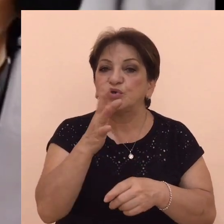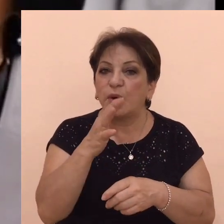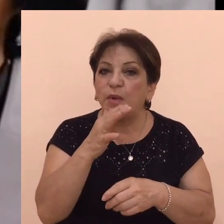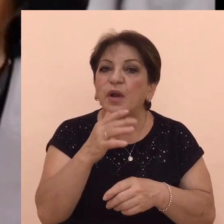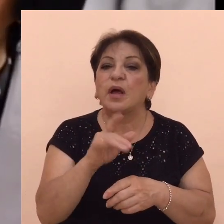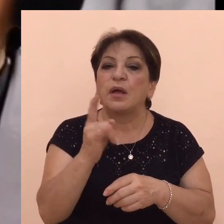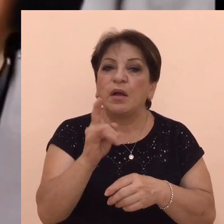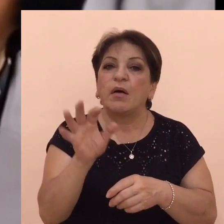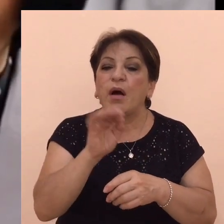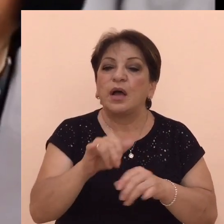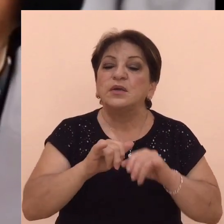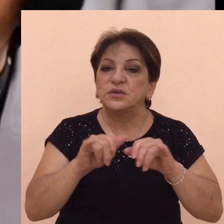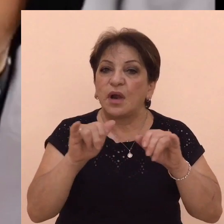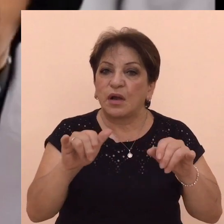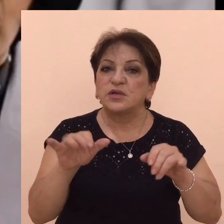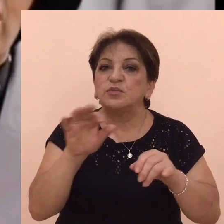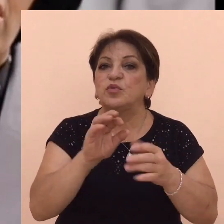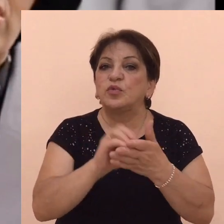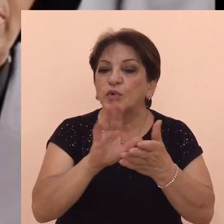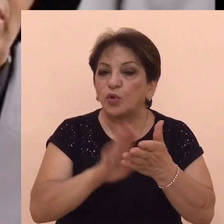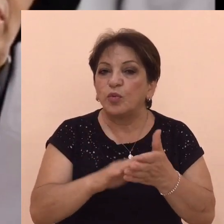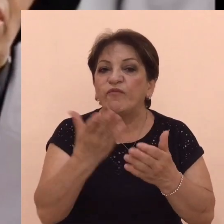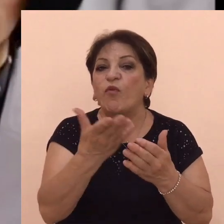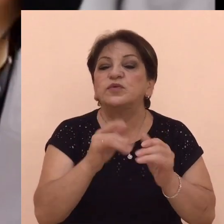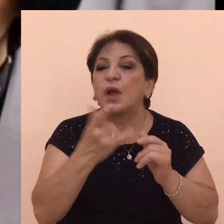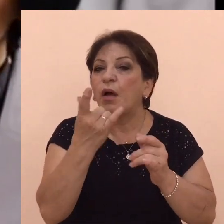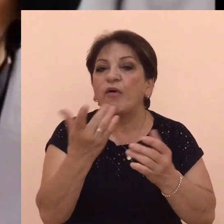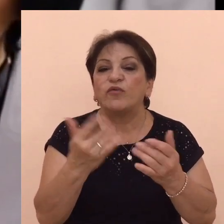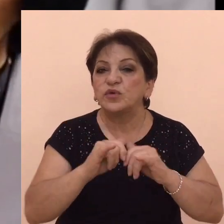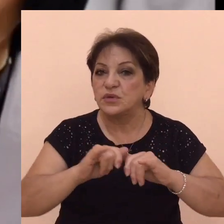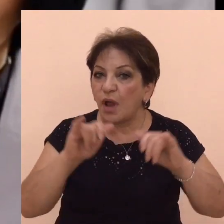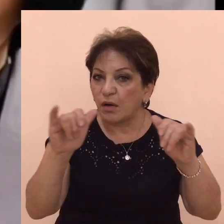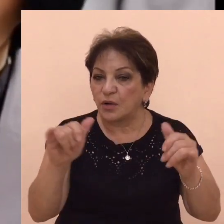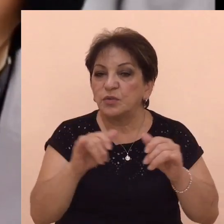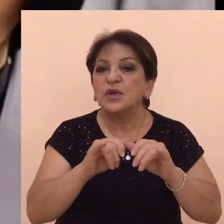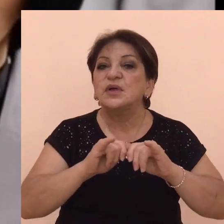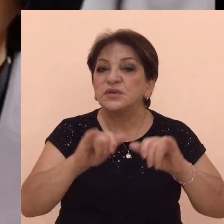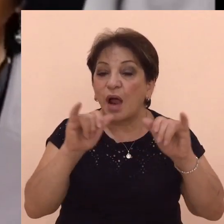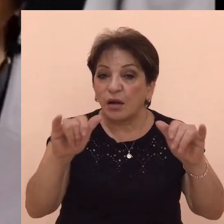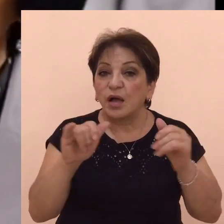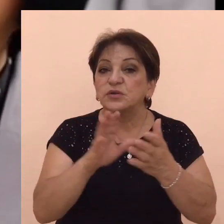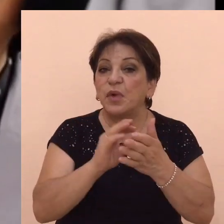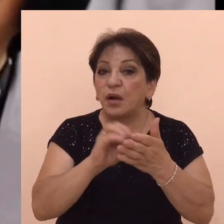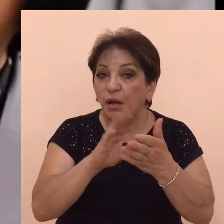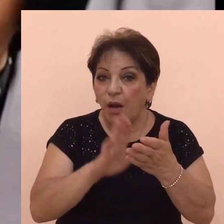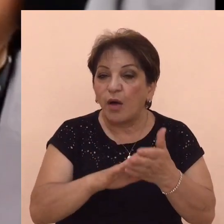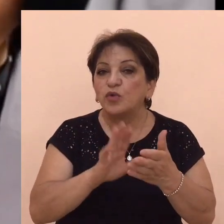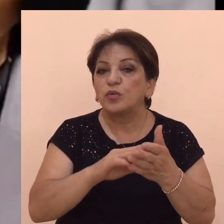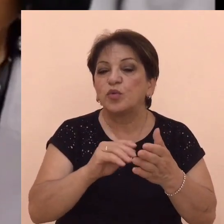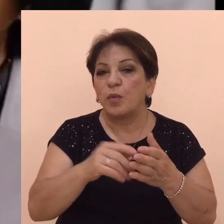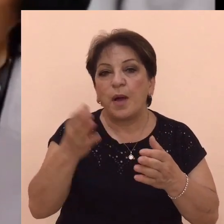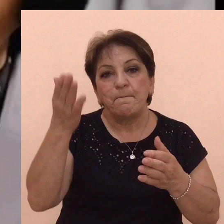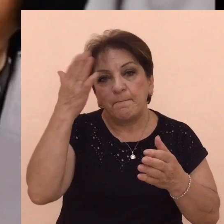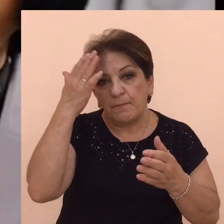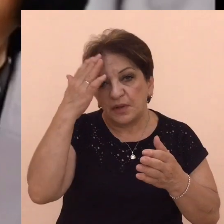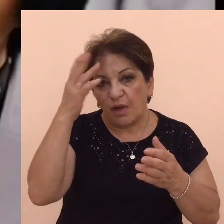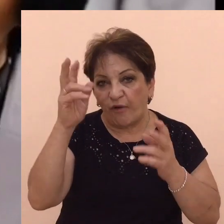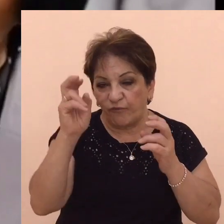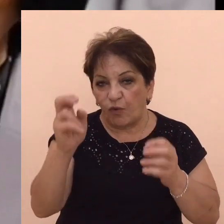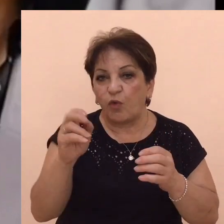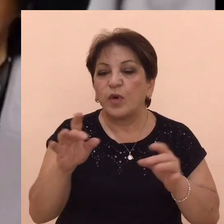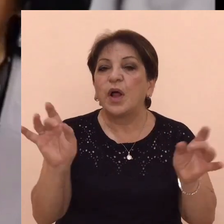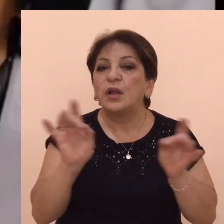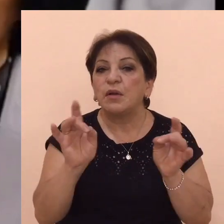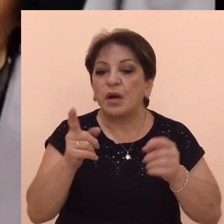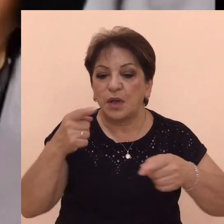նաև երեխայի զարգացման գնահատում։ Զարգացման գնահատում ասելով ի նկատի ունենք երեխայի մտավոր, նյարդամկանային